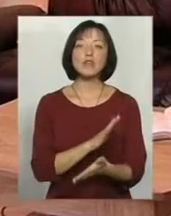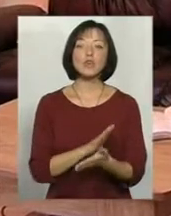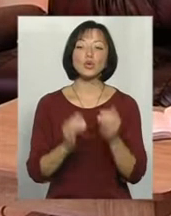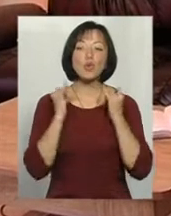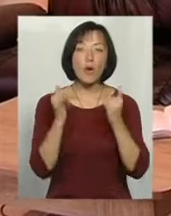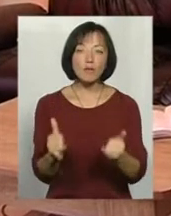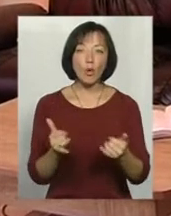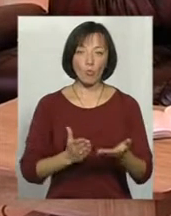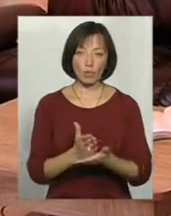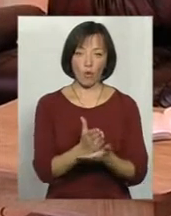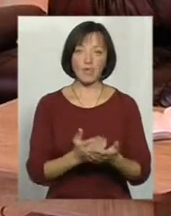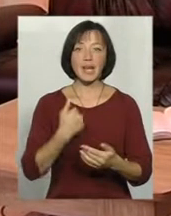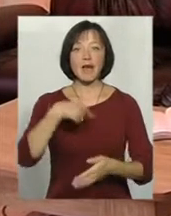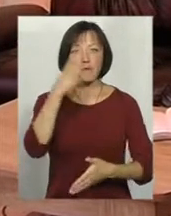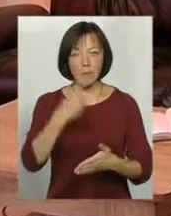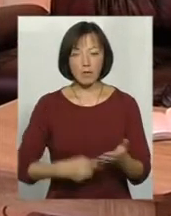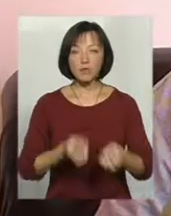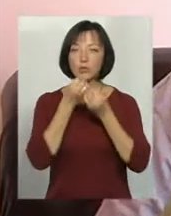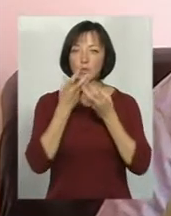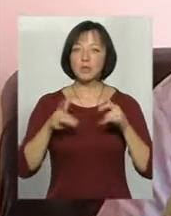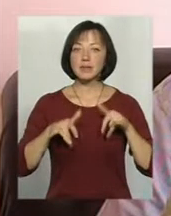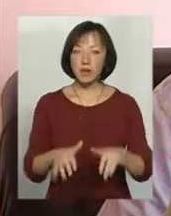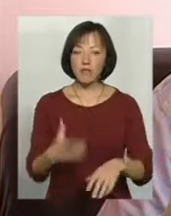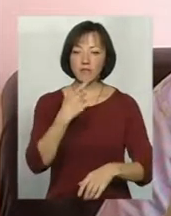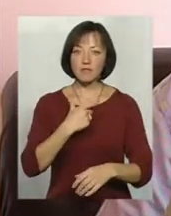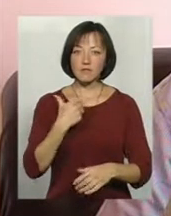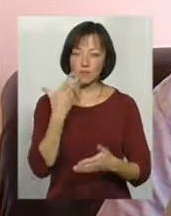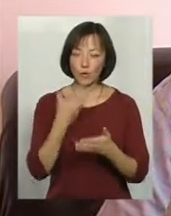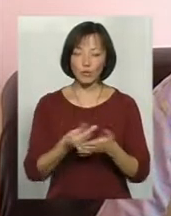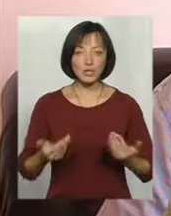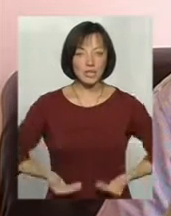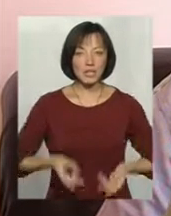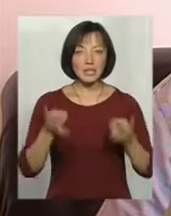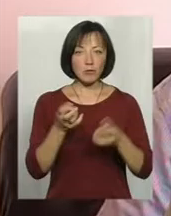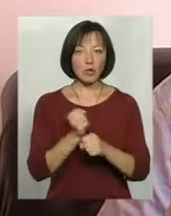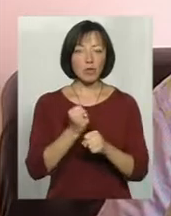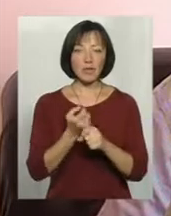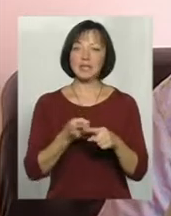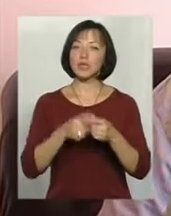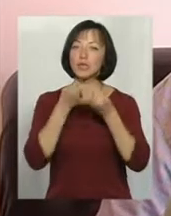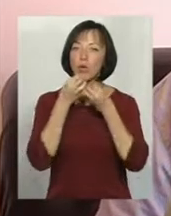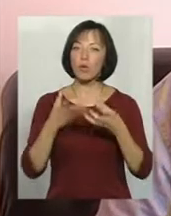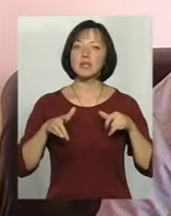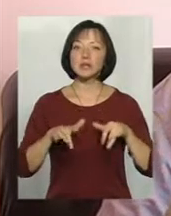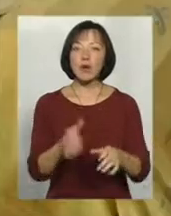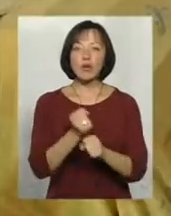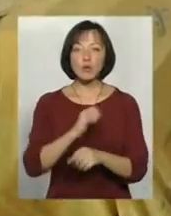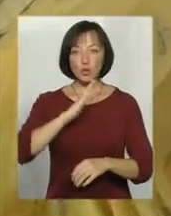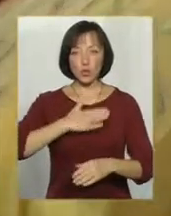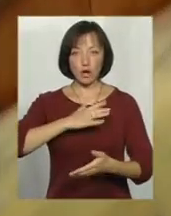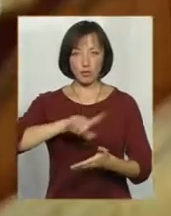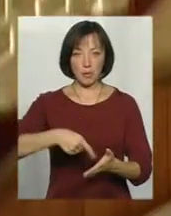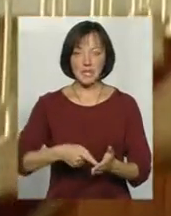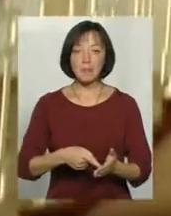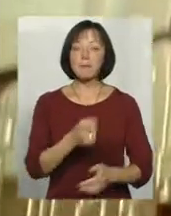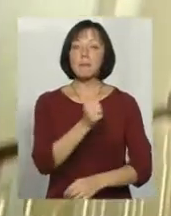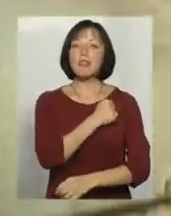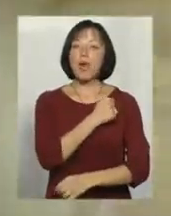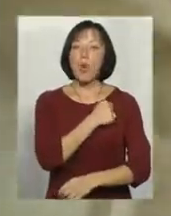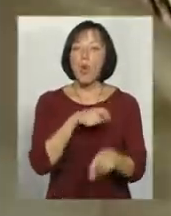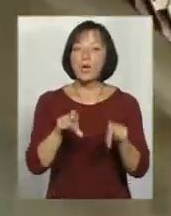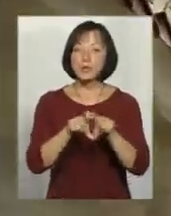Я переконаний, що добрі справи треба в своєму житті робити. Більше того, ці добрі справи робляться в нашому місті. У госпіталі місце